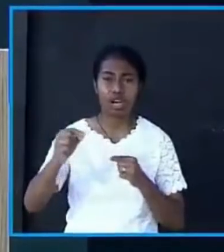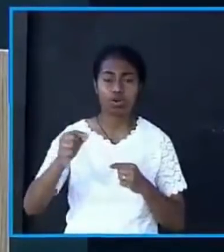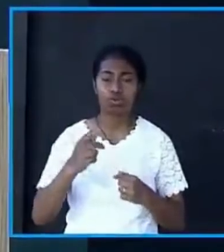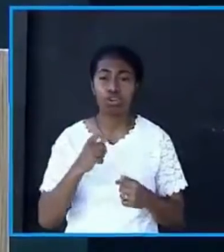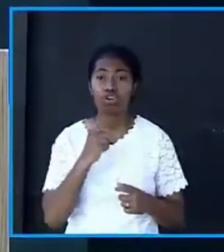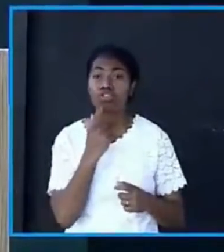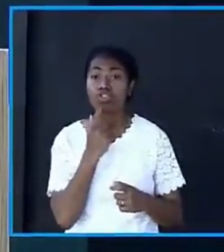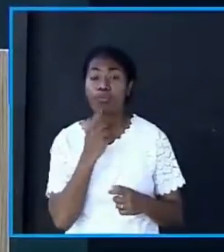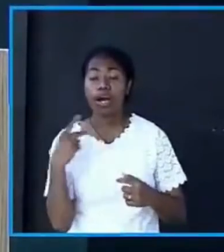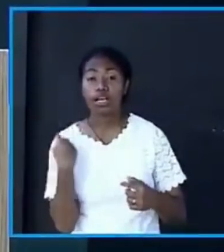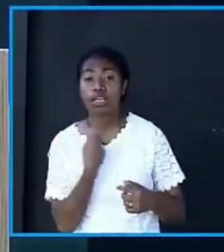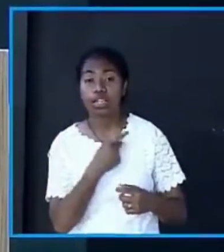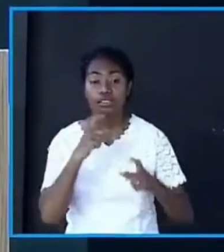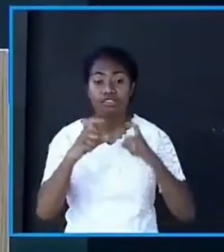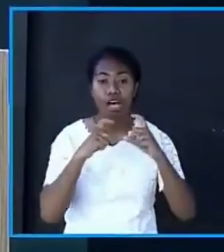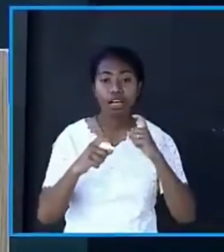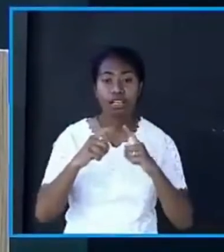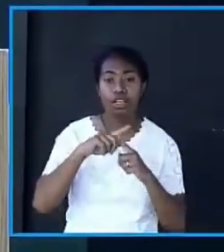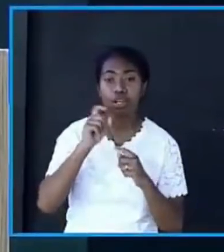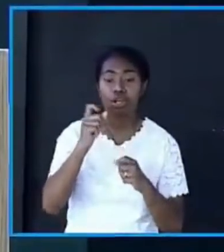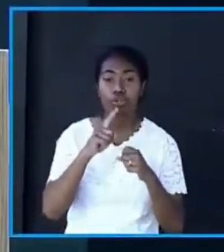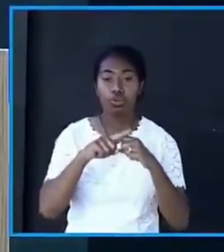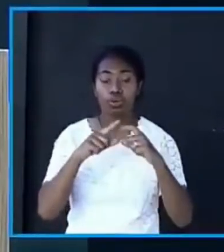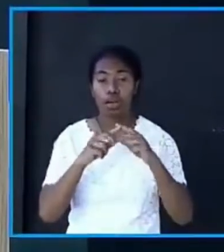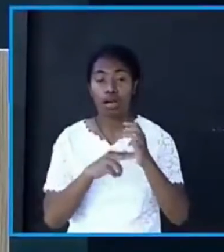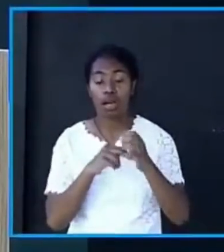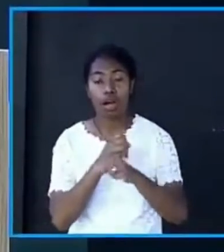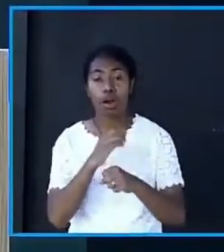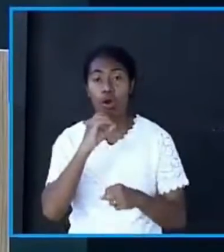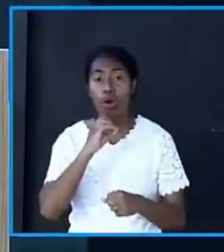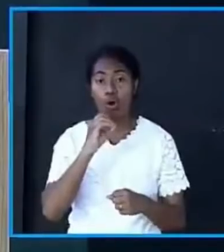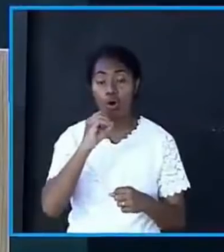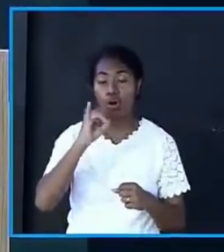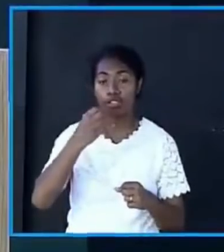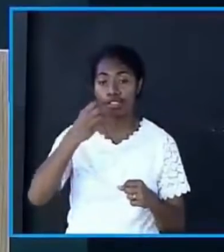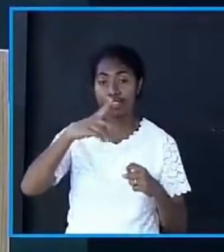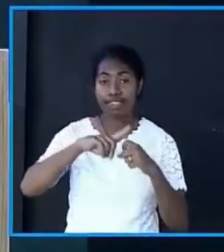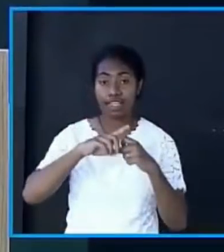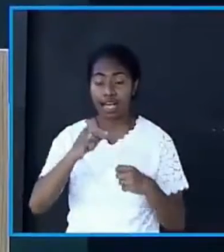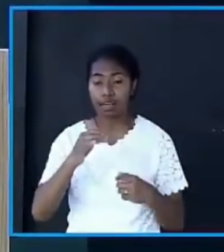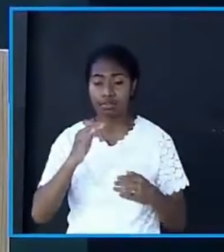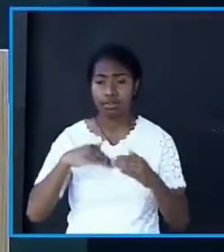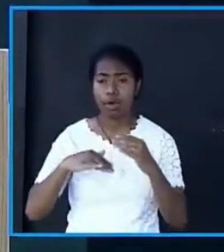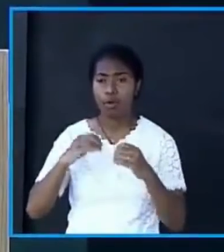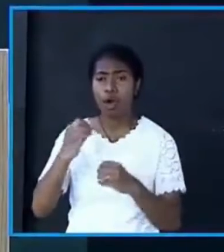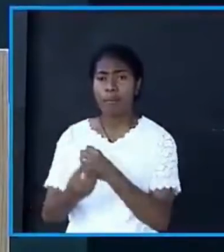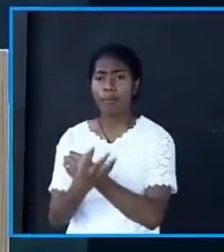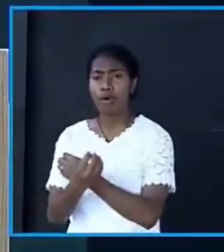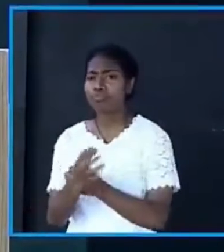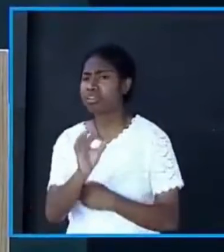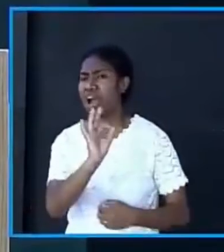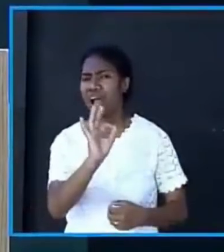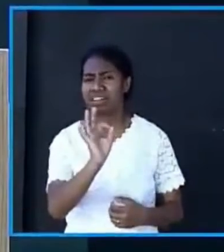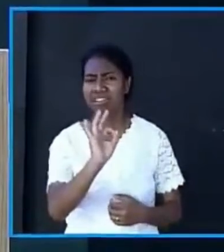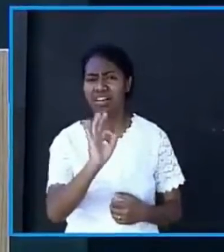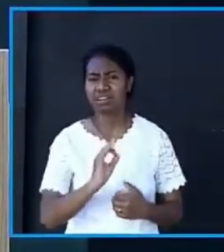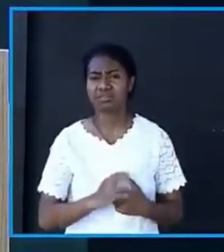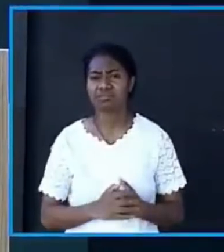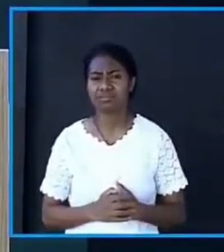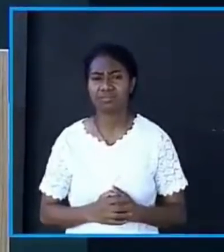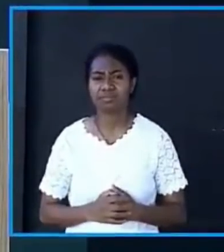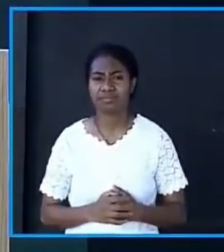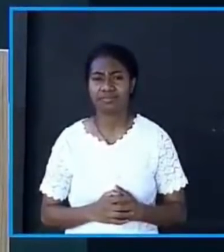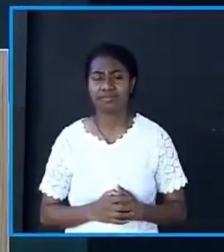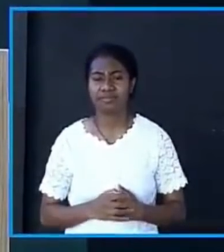untuk kangojek yang ada di bawah pohon ketapang lalu dia adalah pangkalan ojek kadang lu di pangkalan ojek rematik